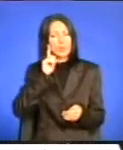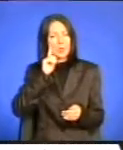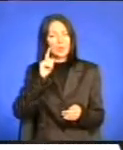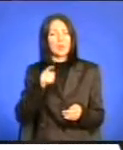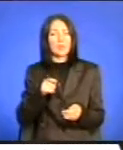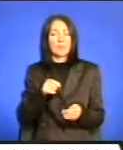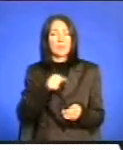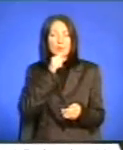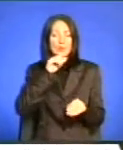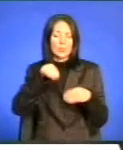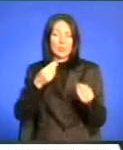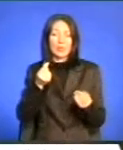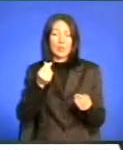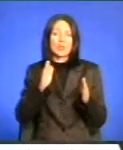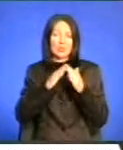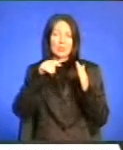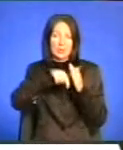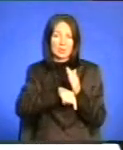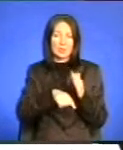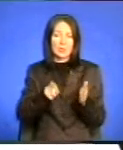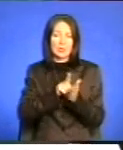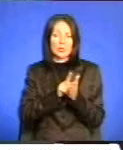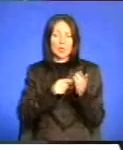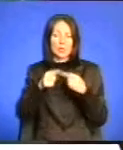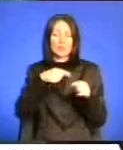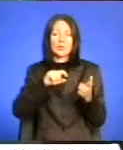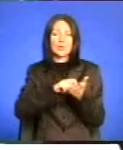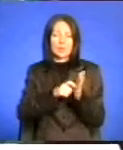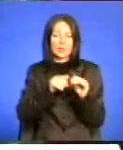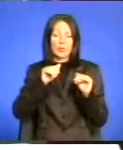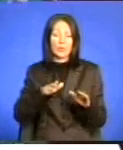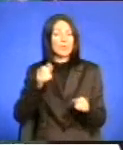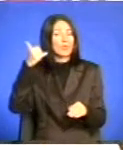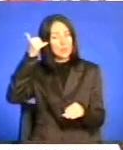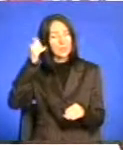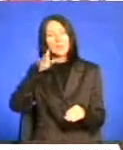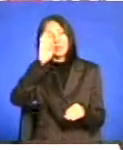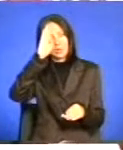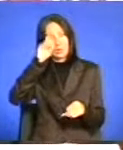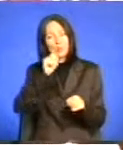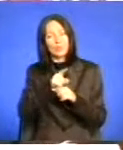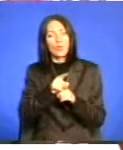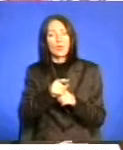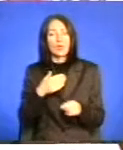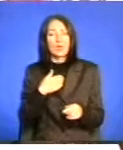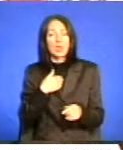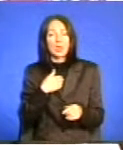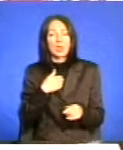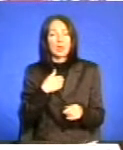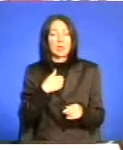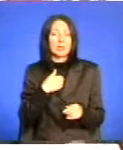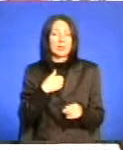передавав у під'їзді. Пенсіонер повернувся до квартири і лише тоді вирішив подзвонити до онука. Я за яких пару